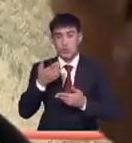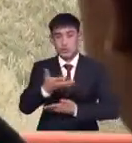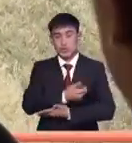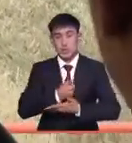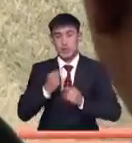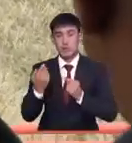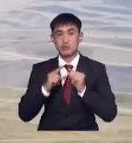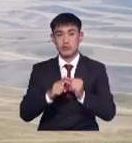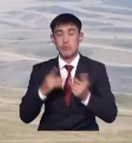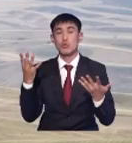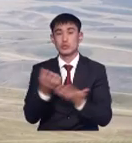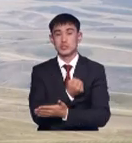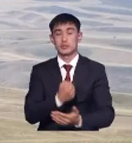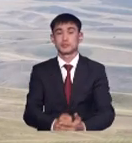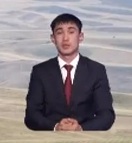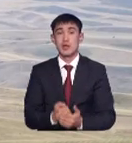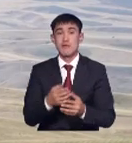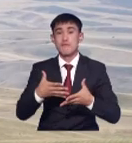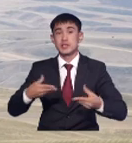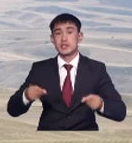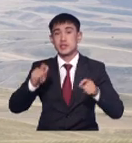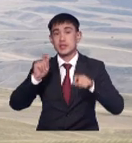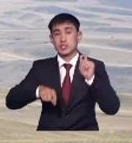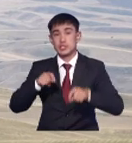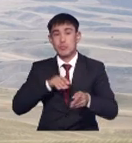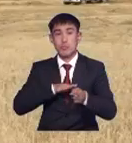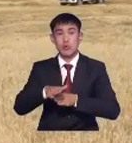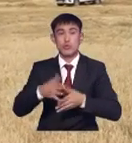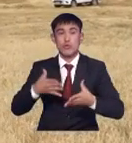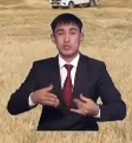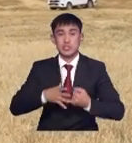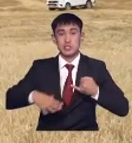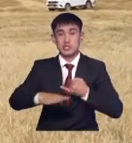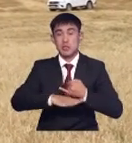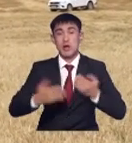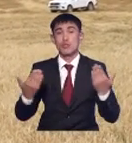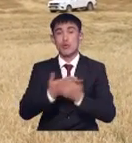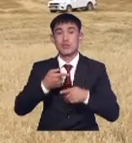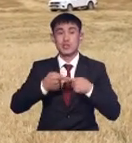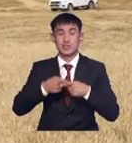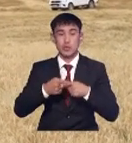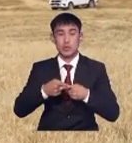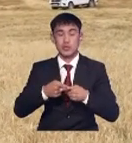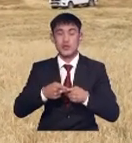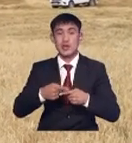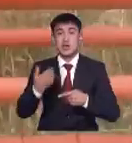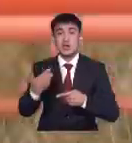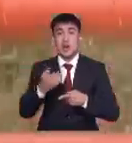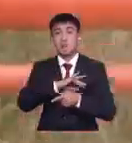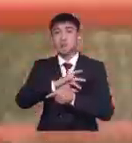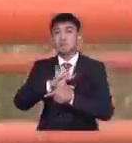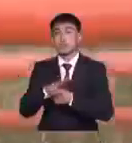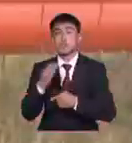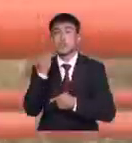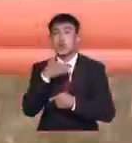который, по его словам, удался на славу. Весенние дожди в полной мере увлажнили почву, а современные технологии и техника